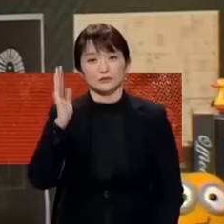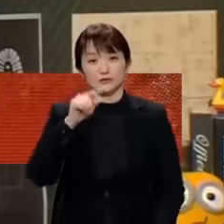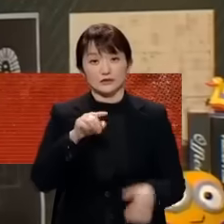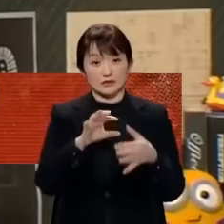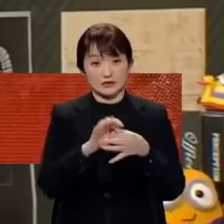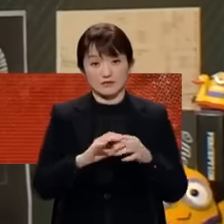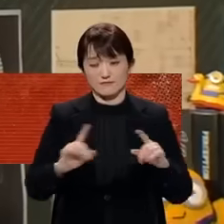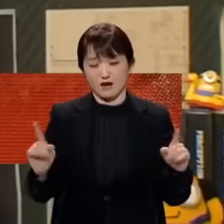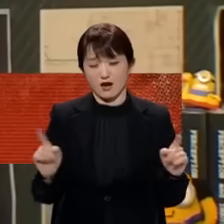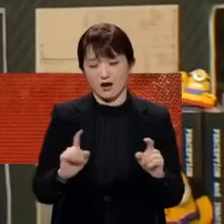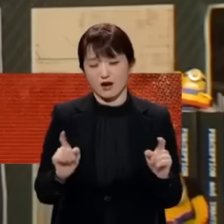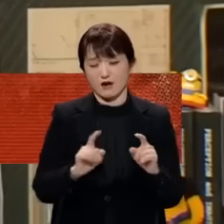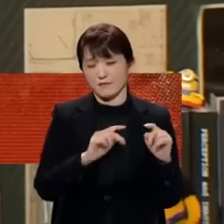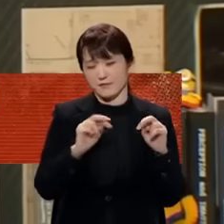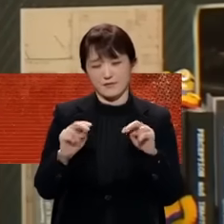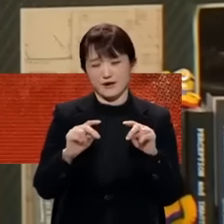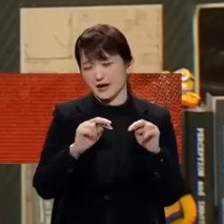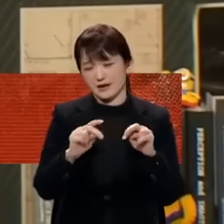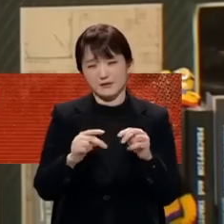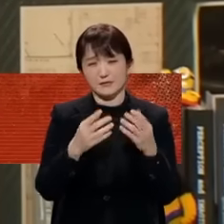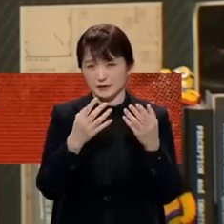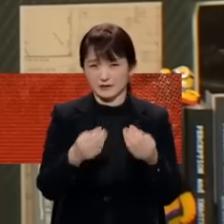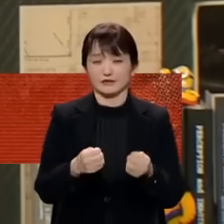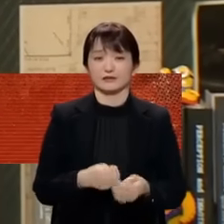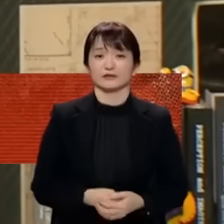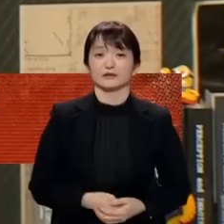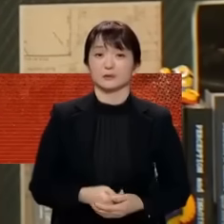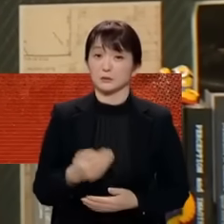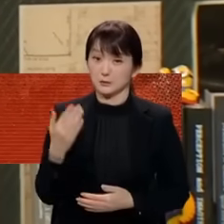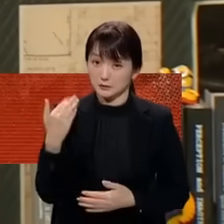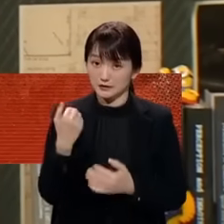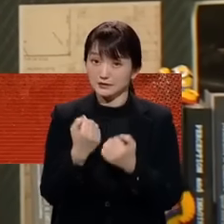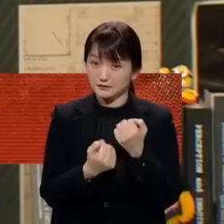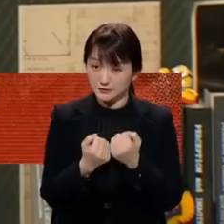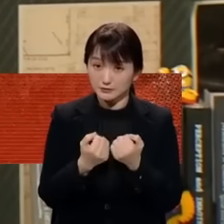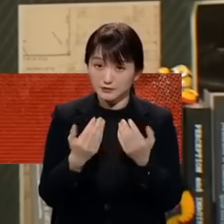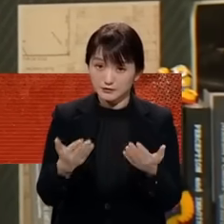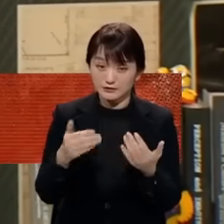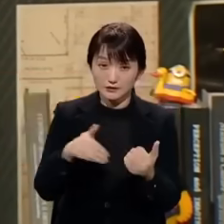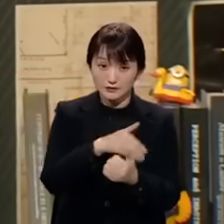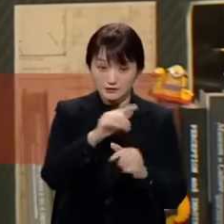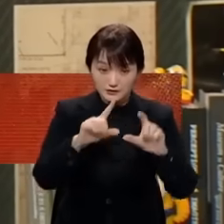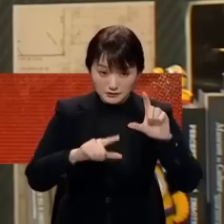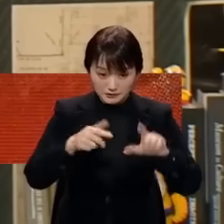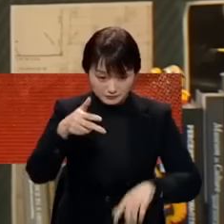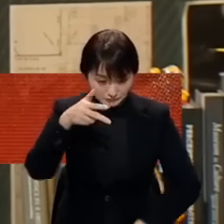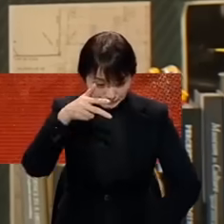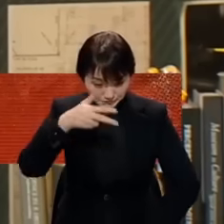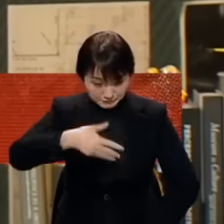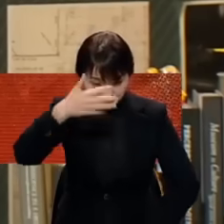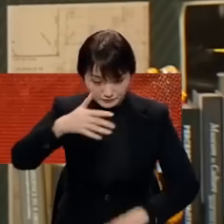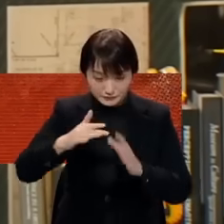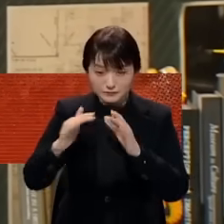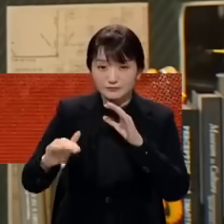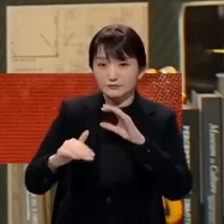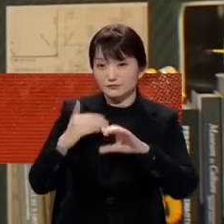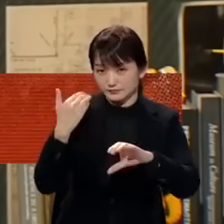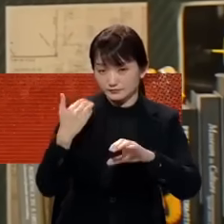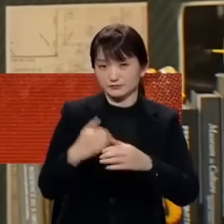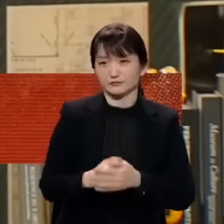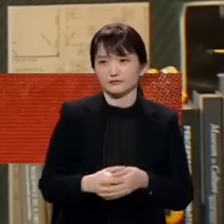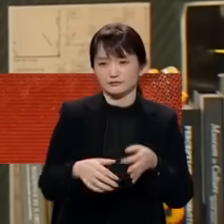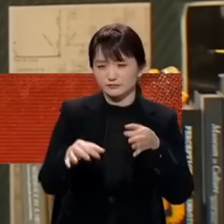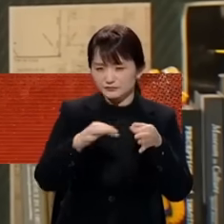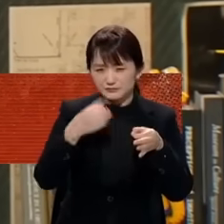논쟁이 정말 많죠 사연자서는 아 방금 설명해드린 그 상황을 촬영한 동영상까지 보내 주셨는데이 가게가